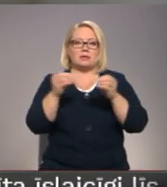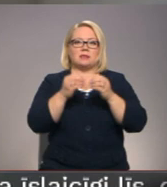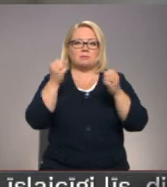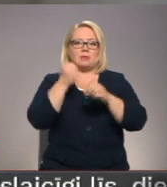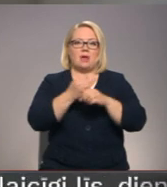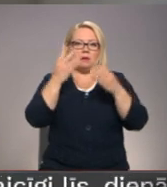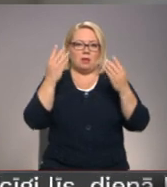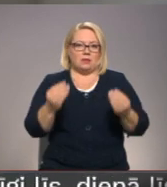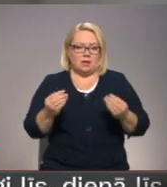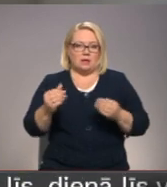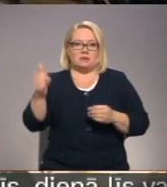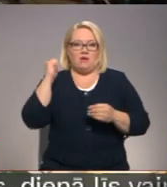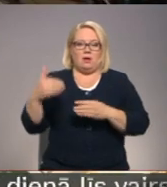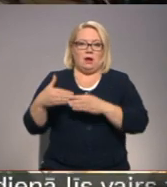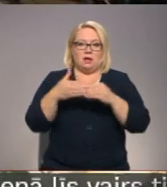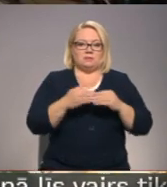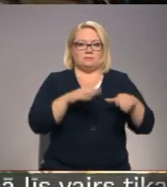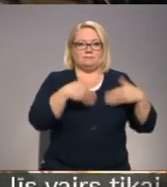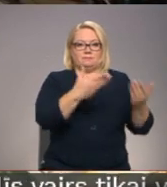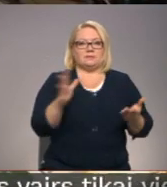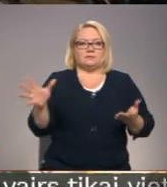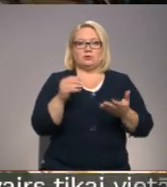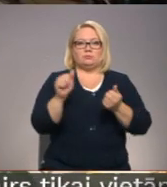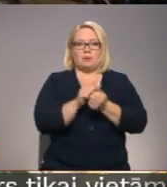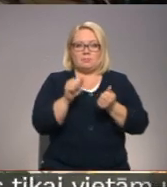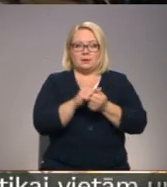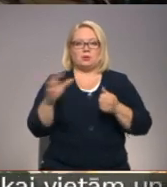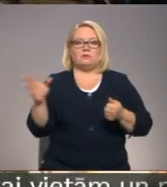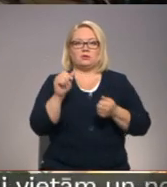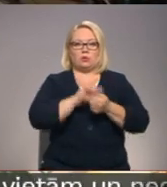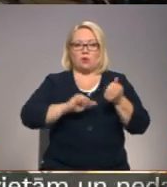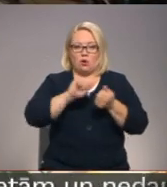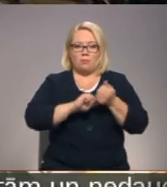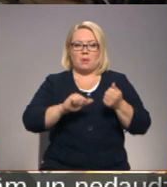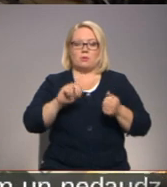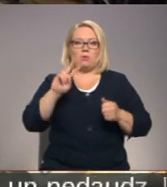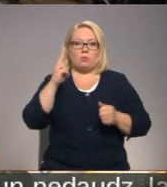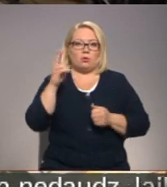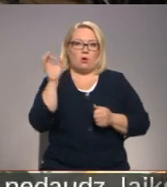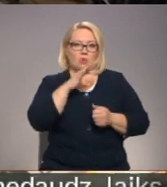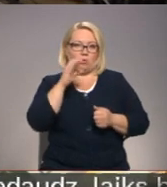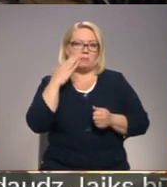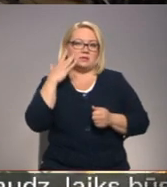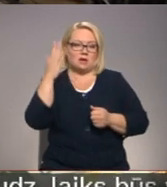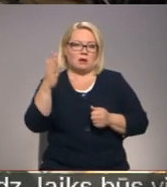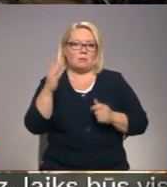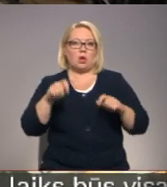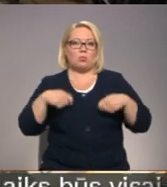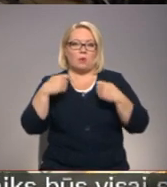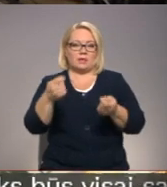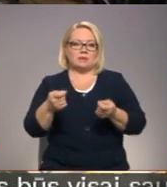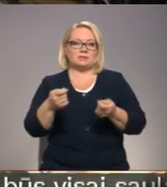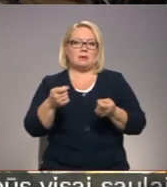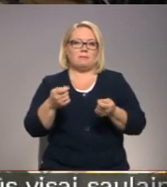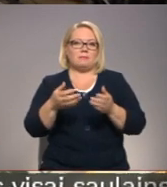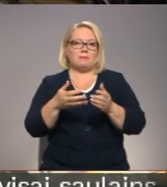darbdienas, vakar es aizvedu visus papīrus viņiem, visus dokumentus, un tā kā uz 2. Oktobra ceram, ka nodosim eksploatāciju un